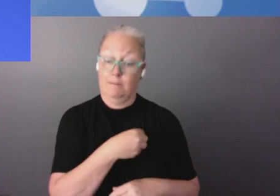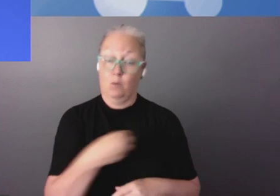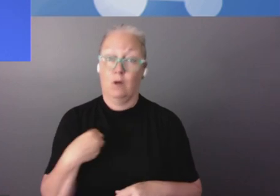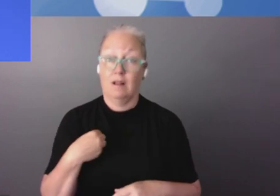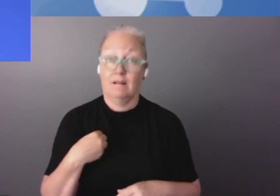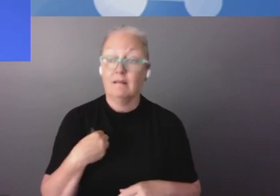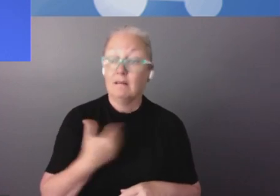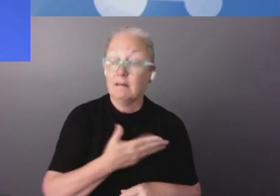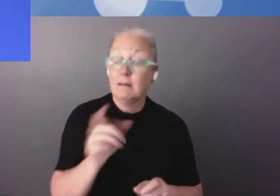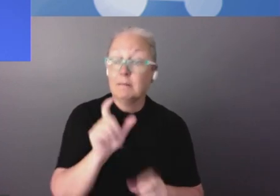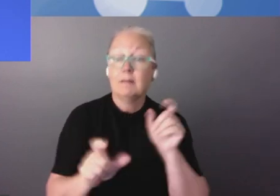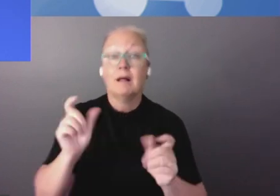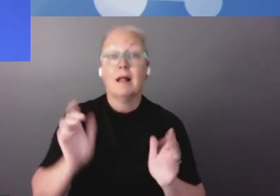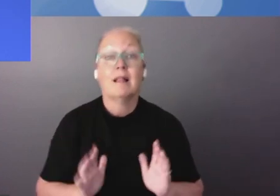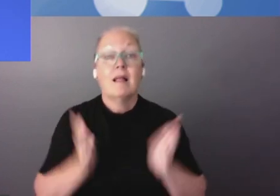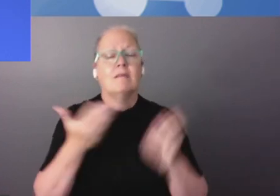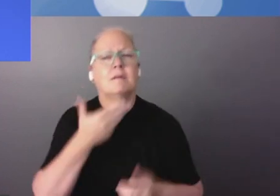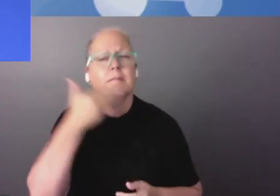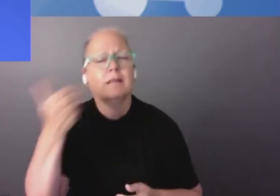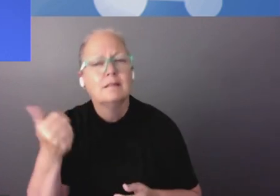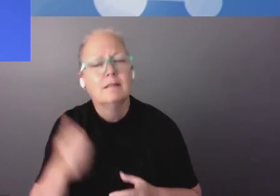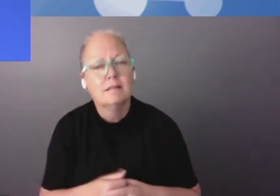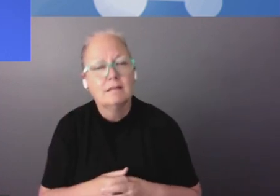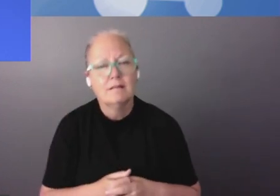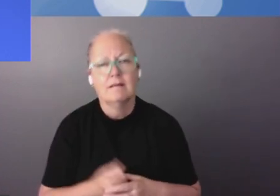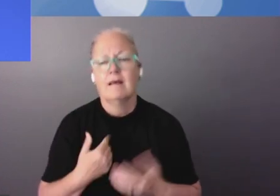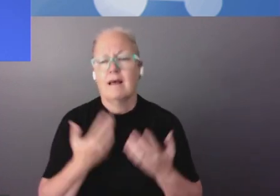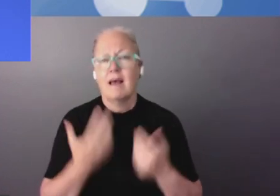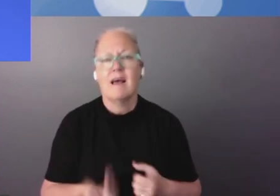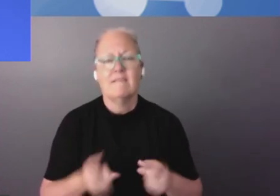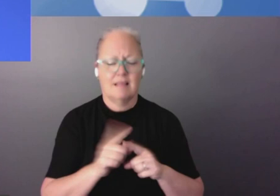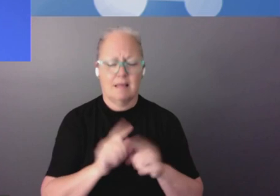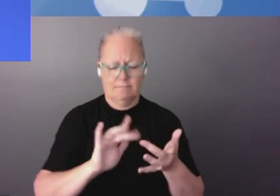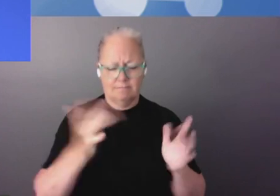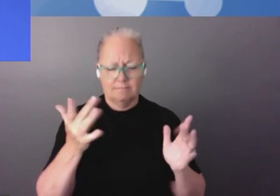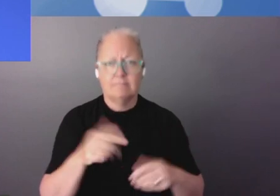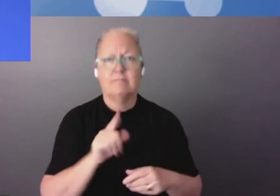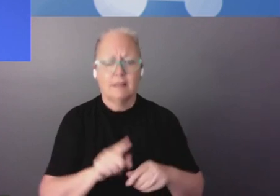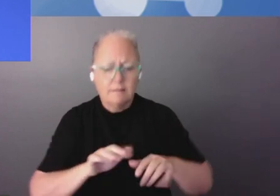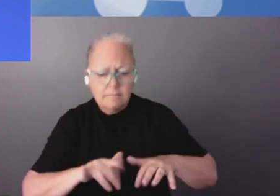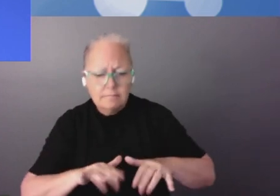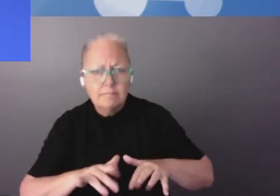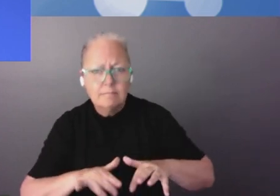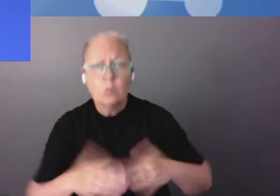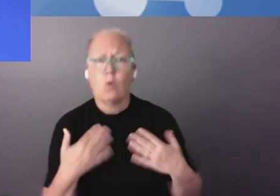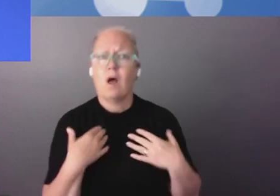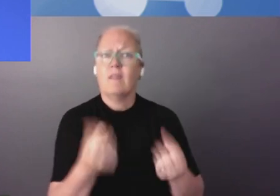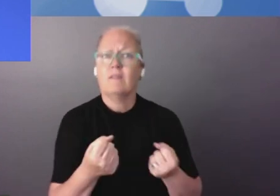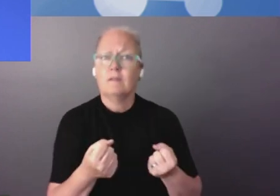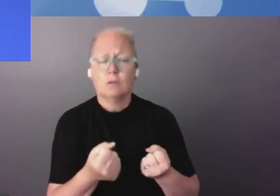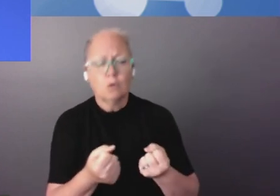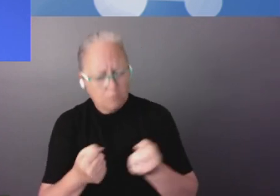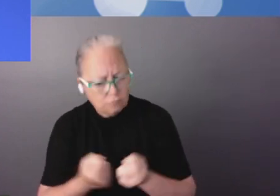strony internetu. Ale jednocześnie doświadczamy bardzo wielu ataków